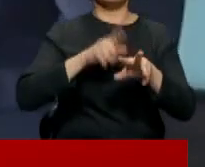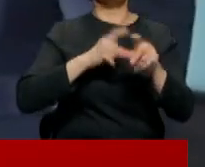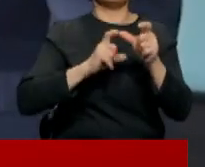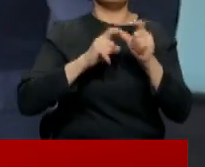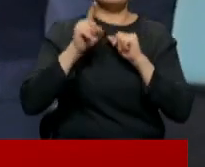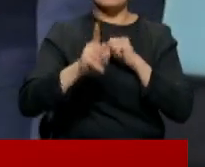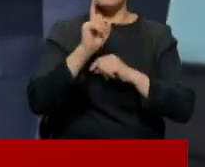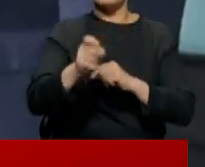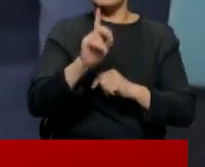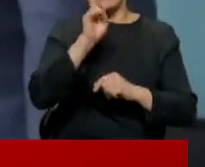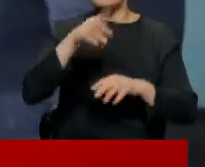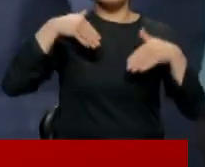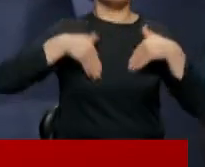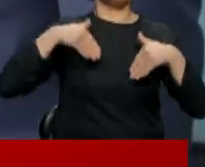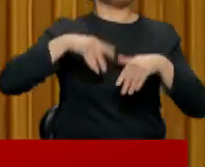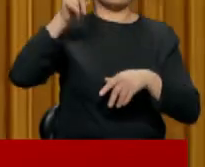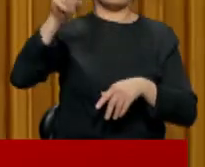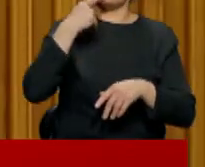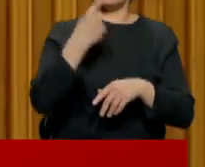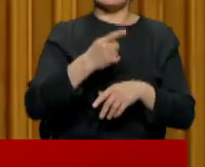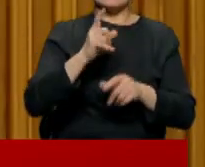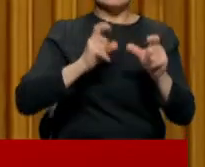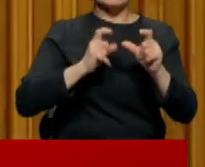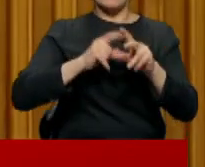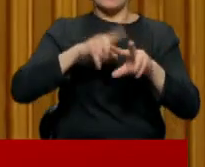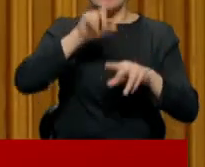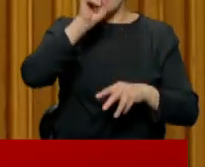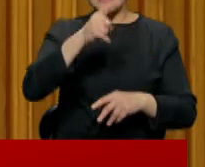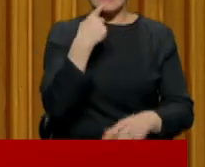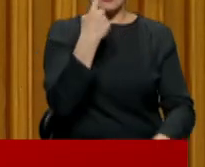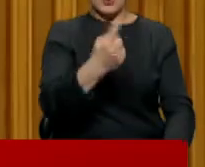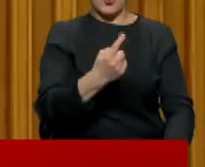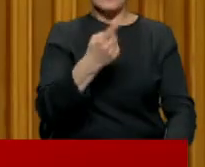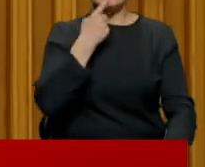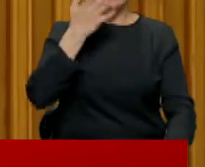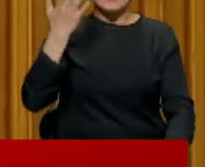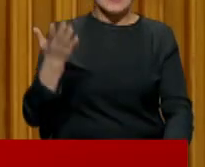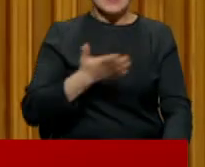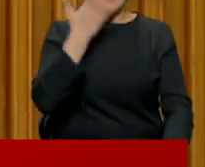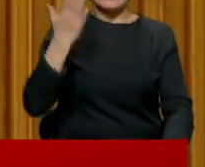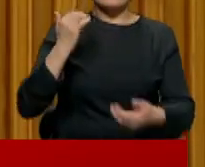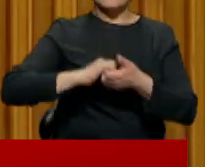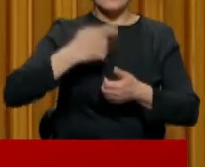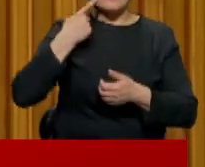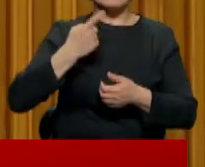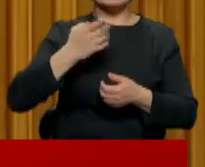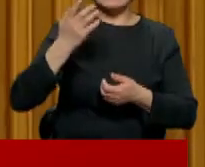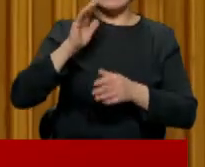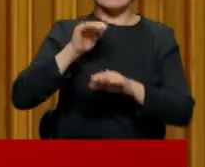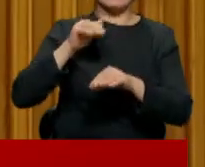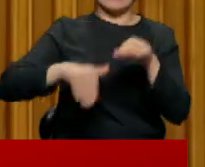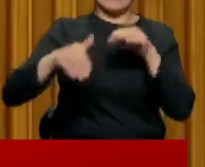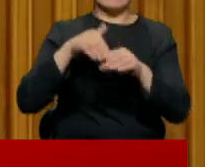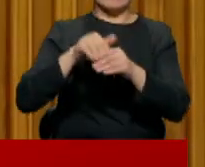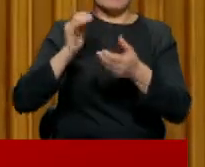Demirağ tetikçinin Gürcistan'da olduğunu iddia etti. Sinan Ateş'in dayısı diyor ki yıllardır Cumhur İttifakı'nı